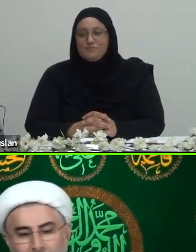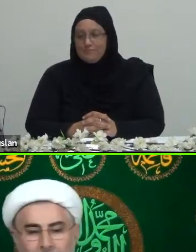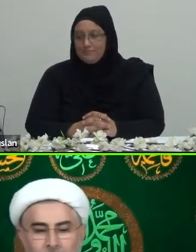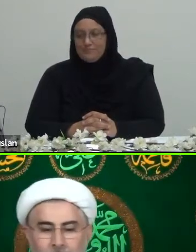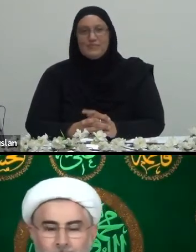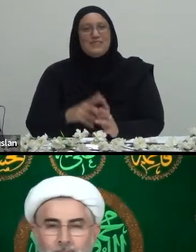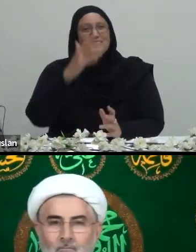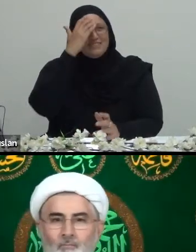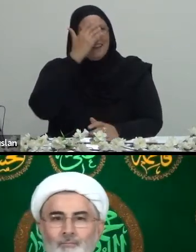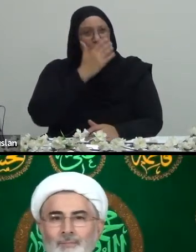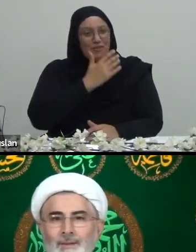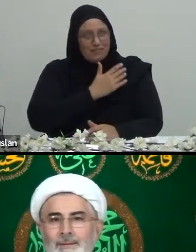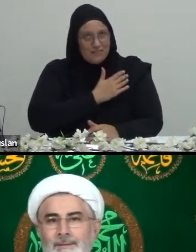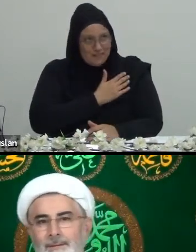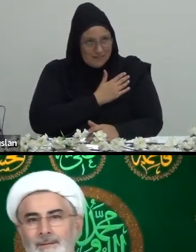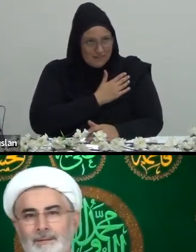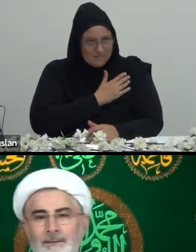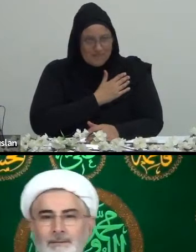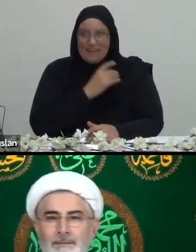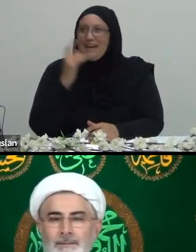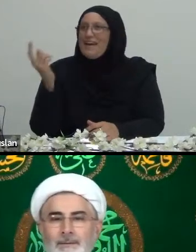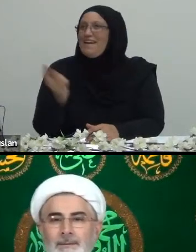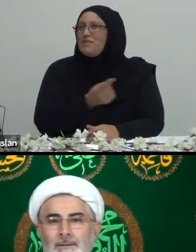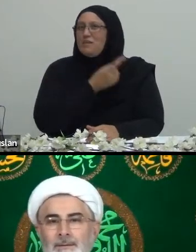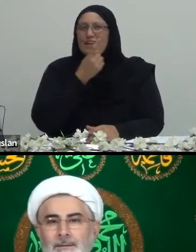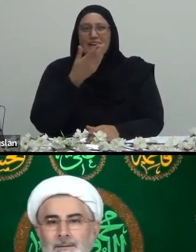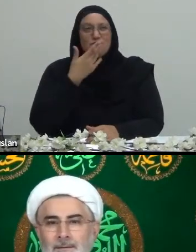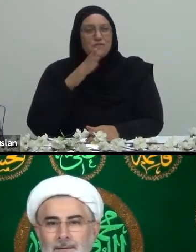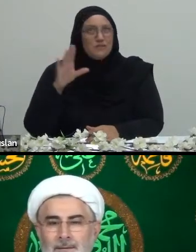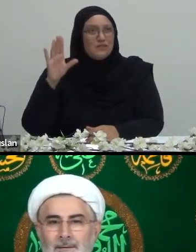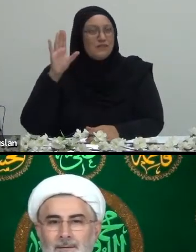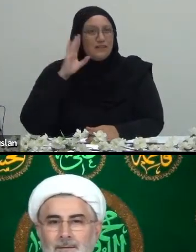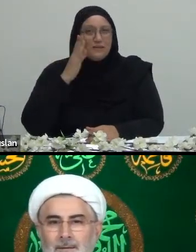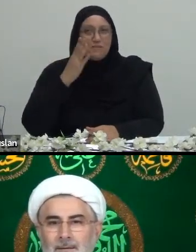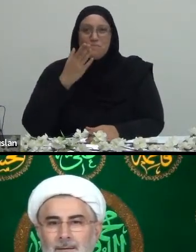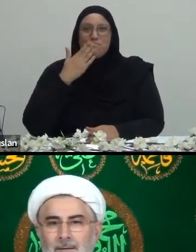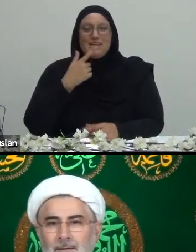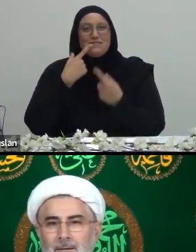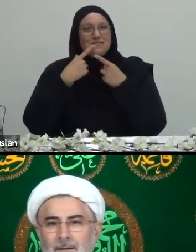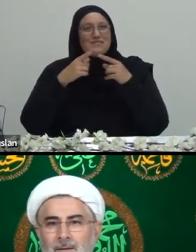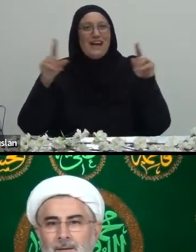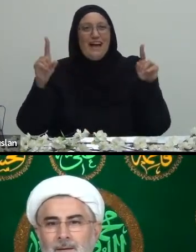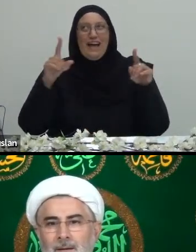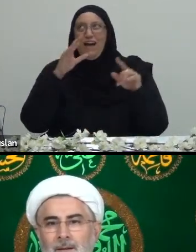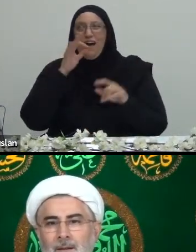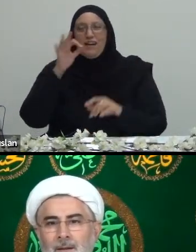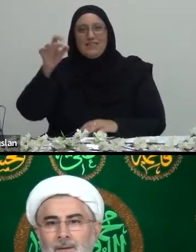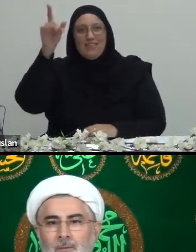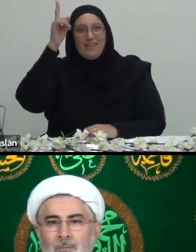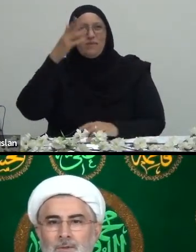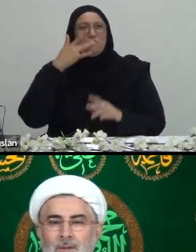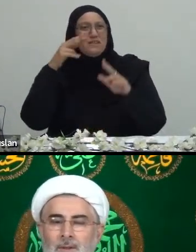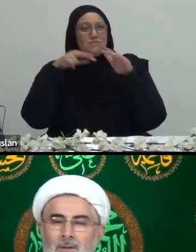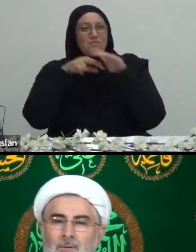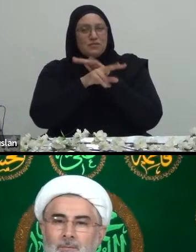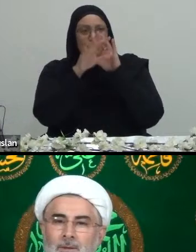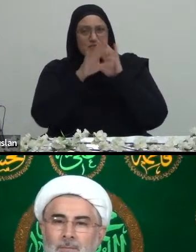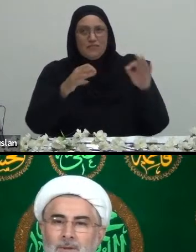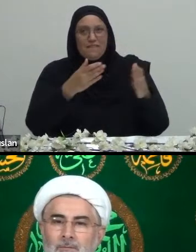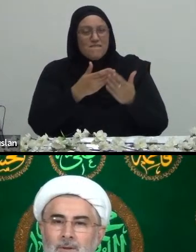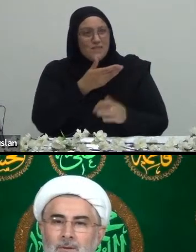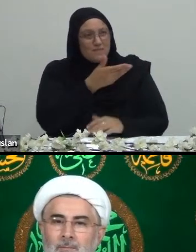Assalamu alaikum, everyone. If you can hear me, please recite a salawat ala Muhammad wa ali Muhammad. اللهم صل